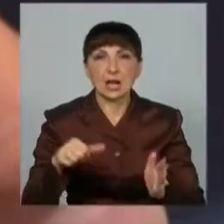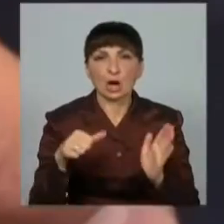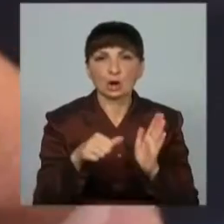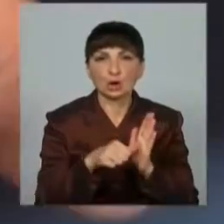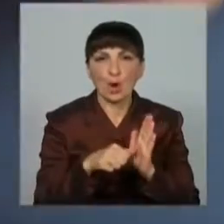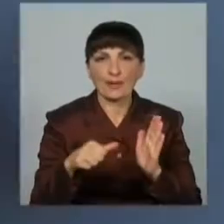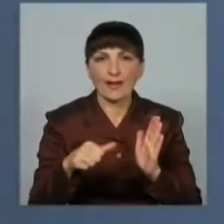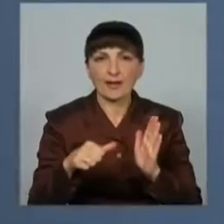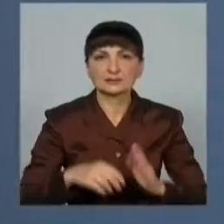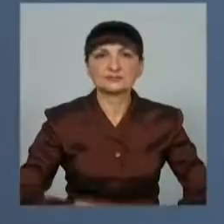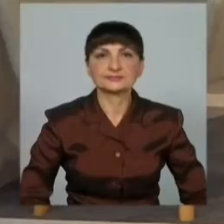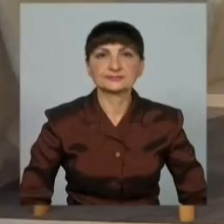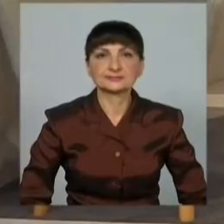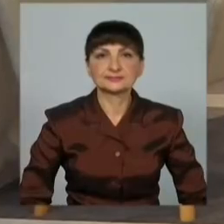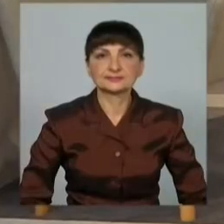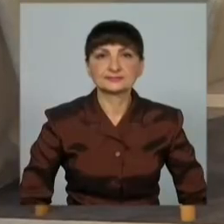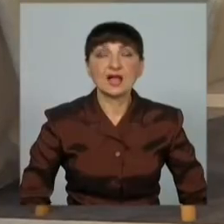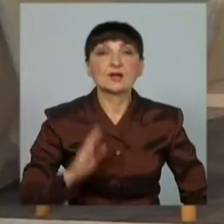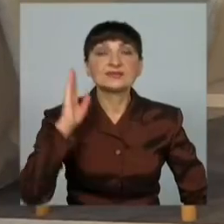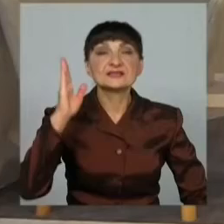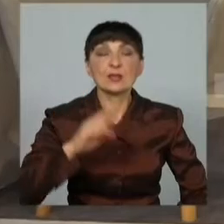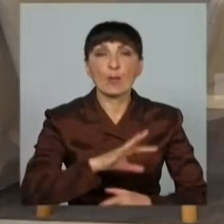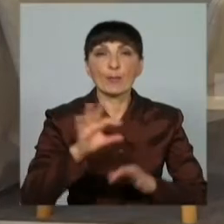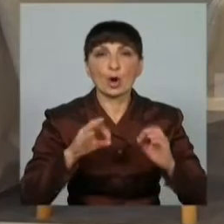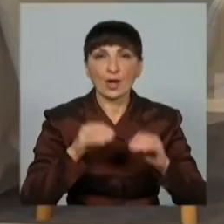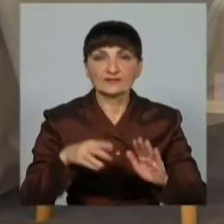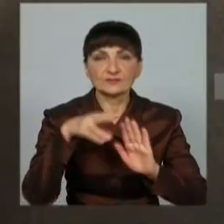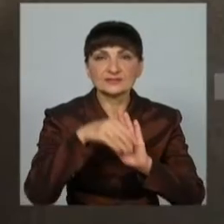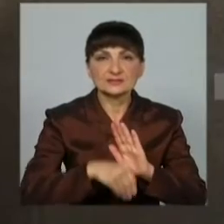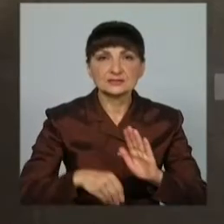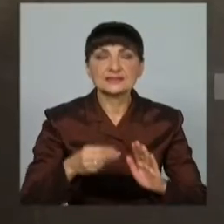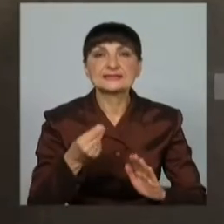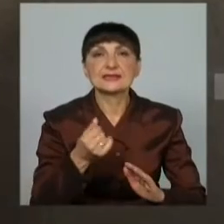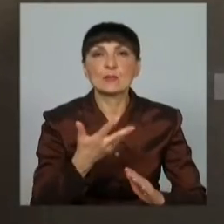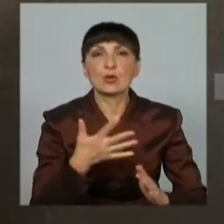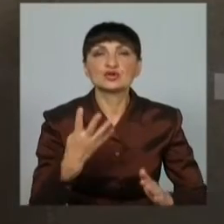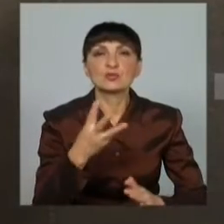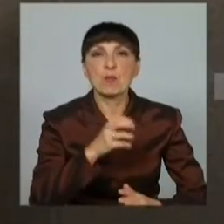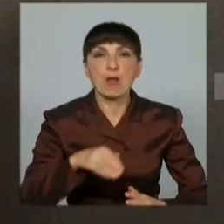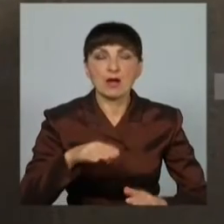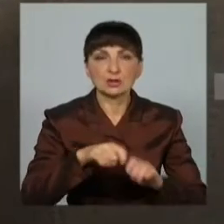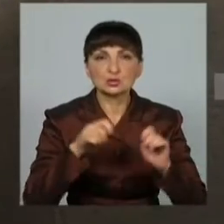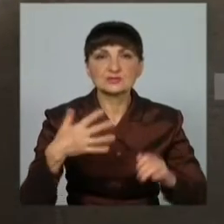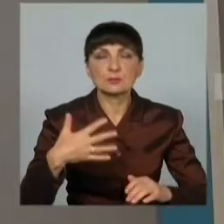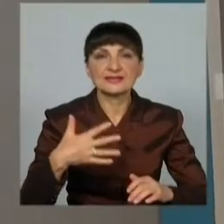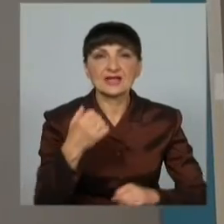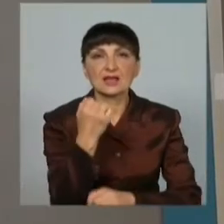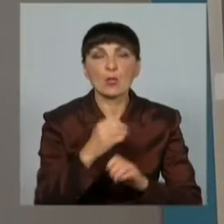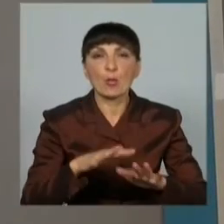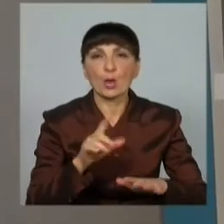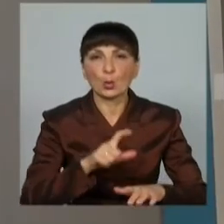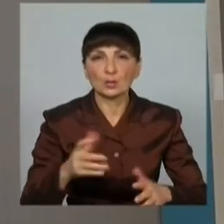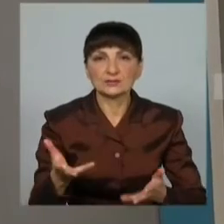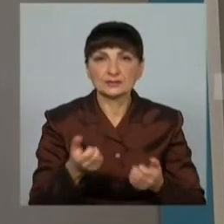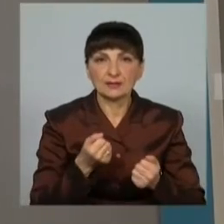кнопку. В перспективный проект инвестировано больше 4 миллиардов тенге, созданы 50 рабочих мест. В целом в